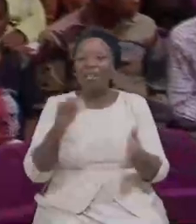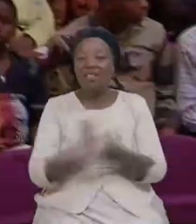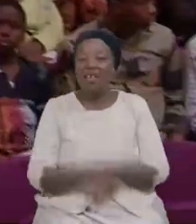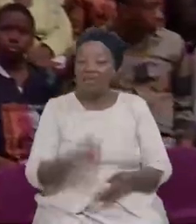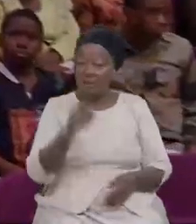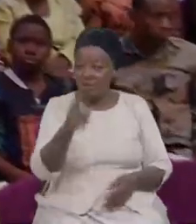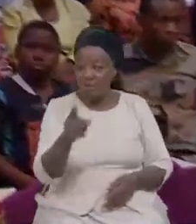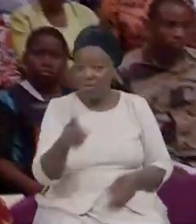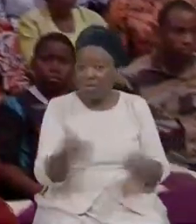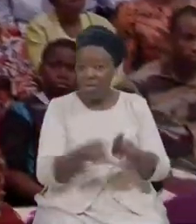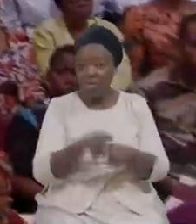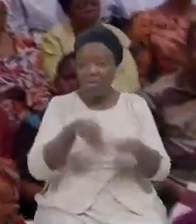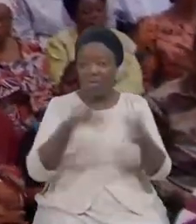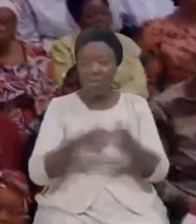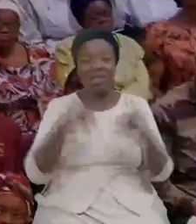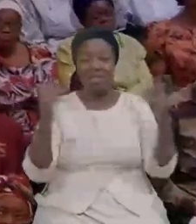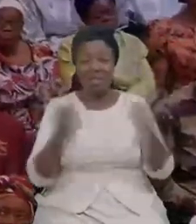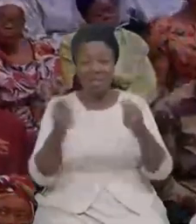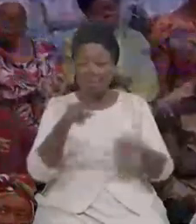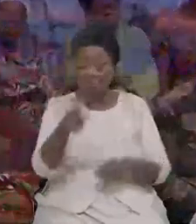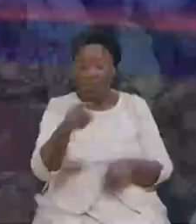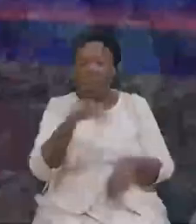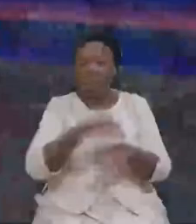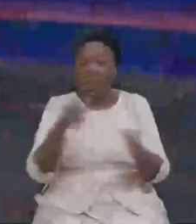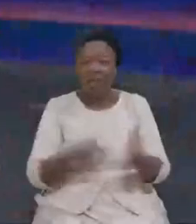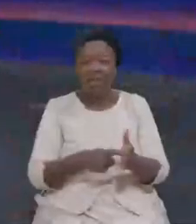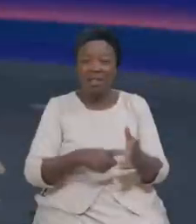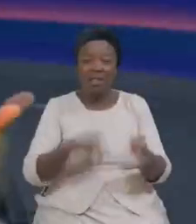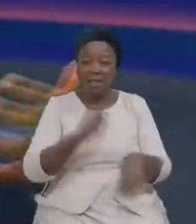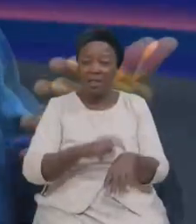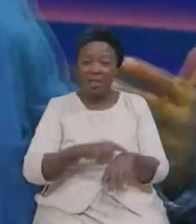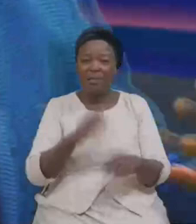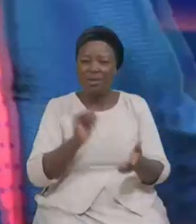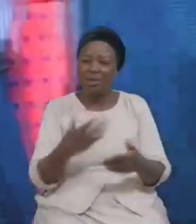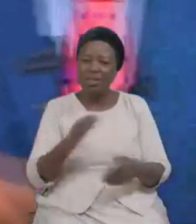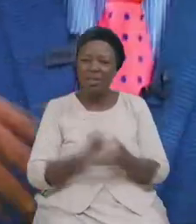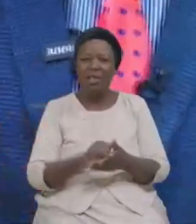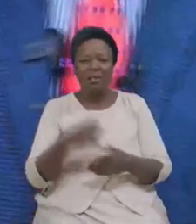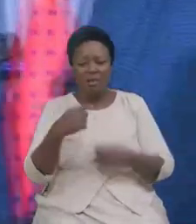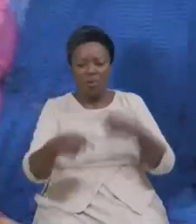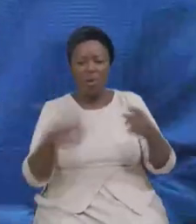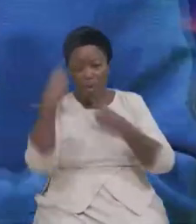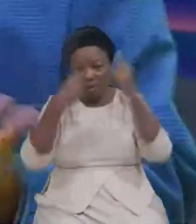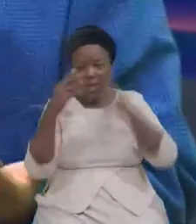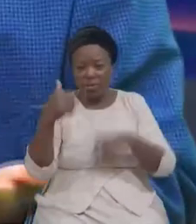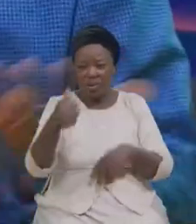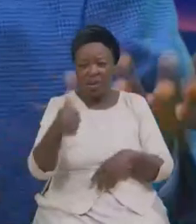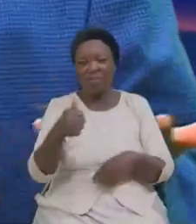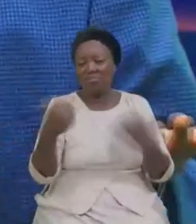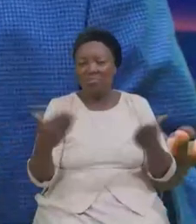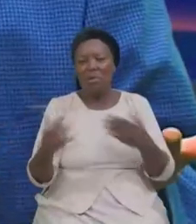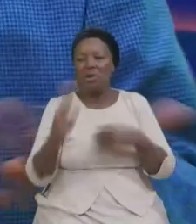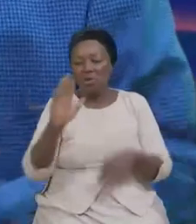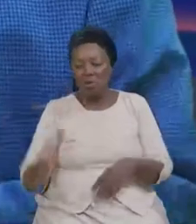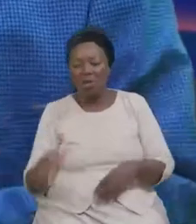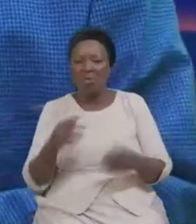Toi-même, dans ta situation, même en ce jour, est-ce que c'est toi-même, ou bien ton enfant, ou bien ton mari, ou bien ta femme, ou qui que ce